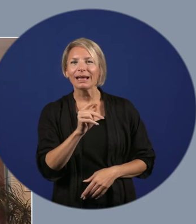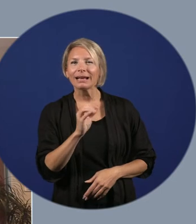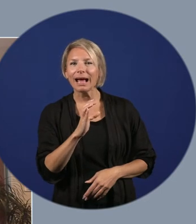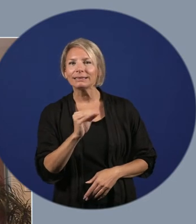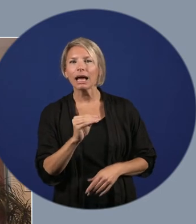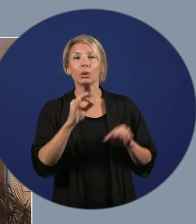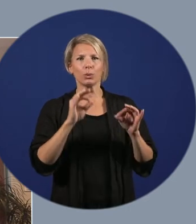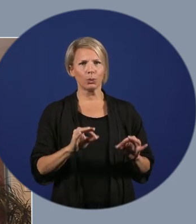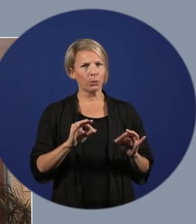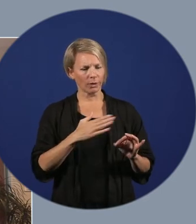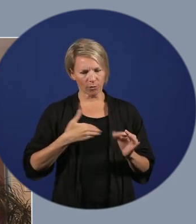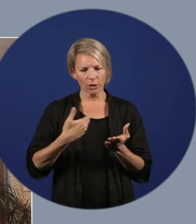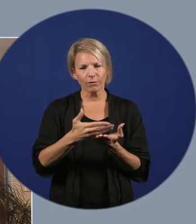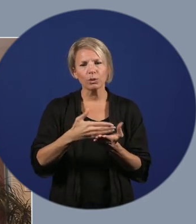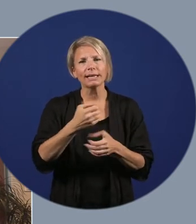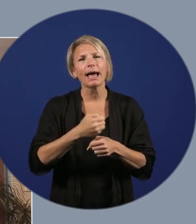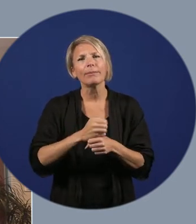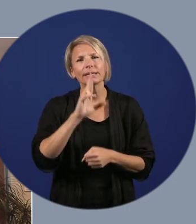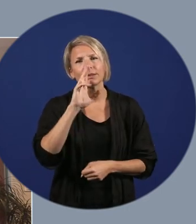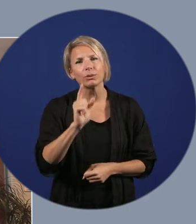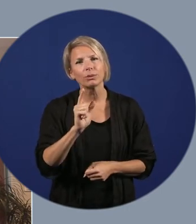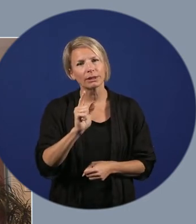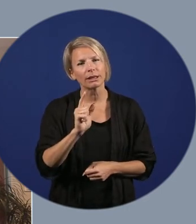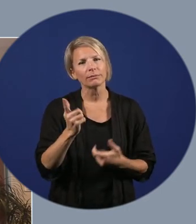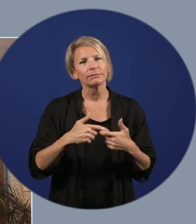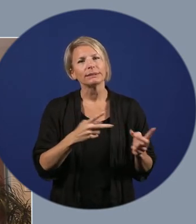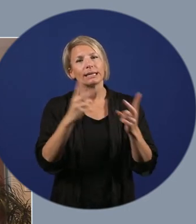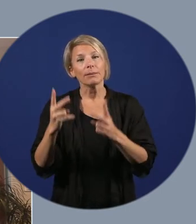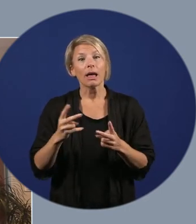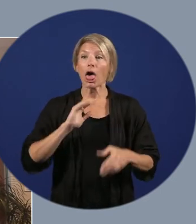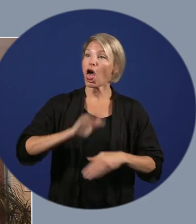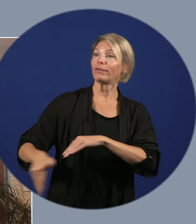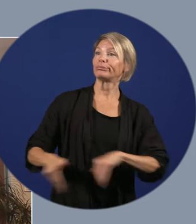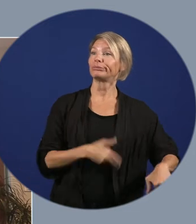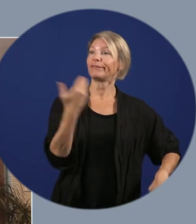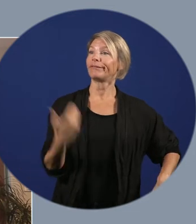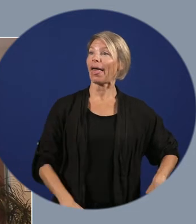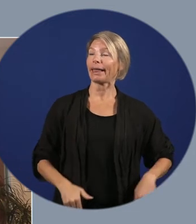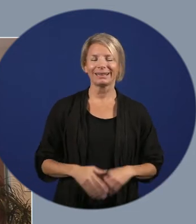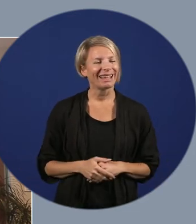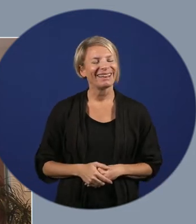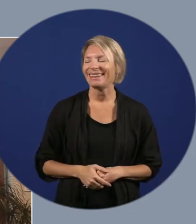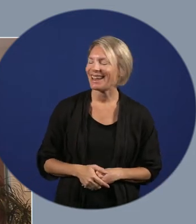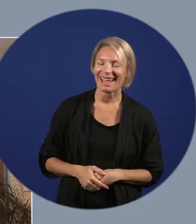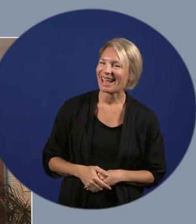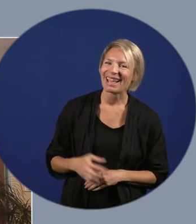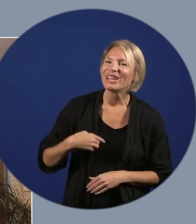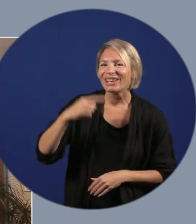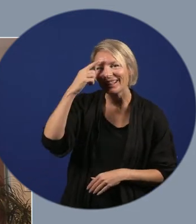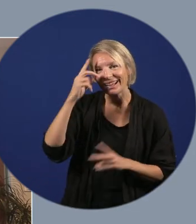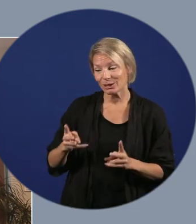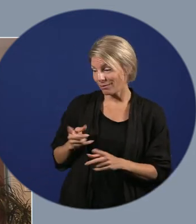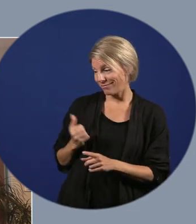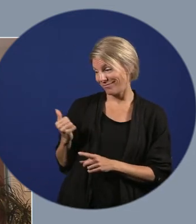vårt fortsatta arbete ut när det kommer till demokrati? Är det över nu när valet är över? Nej, jag tänker precis som jag hör de kloka